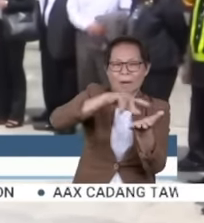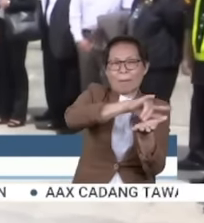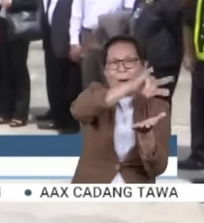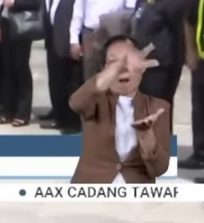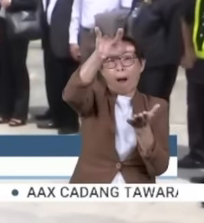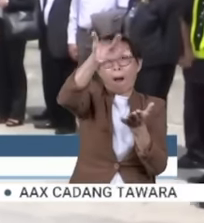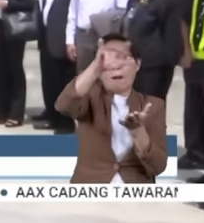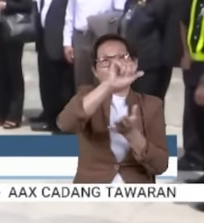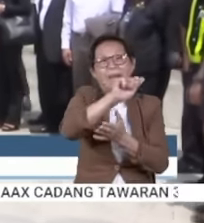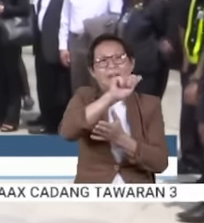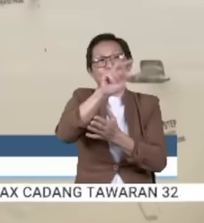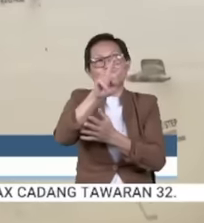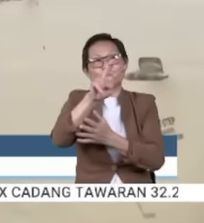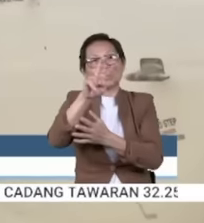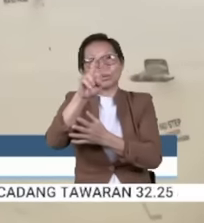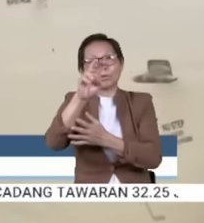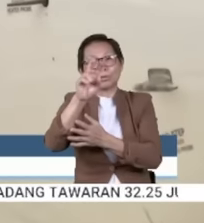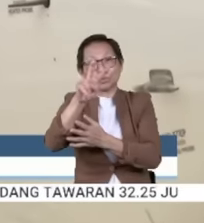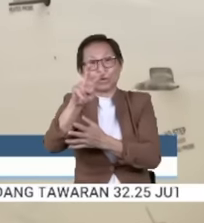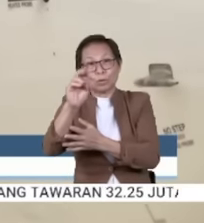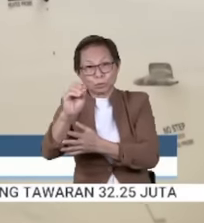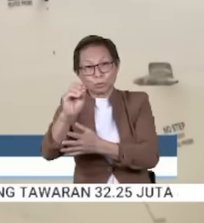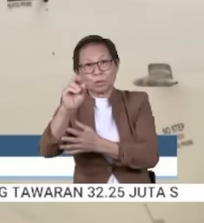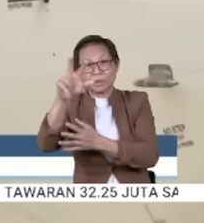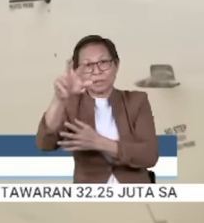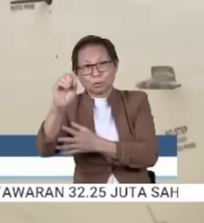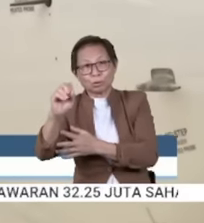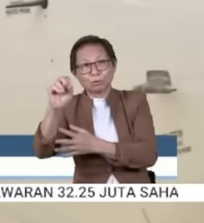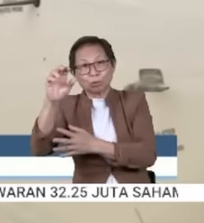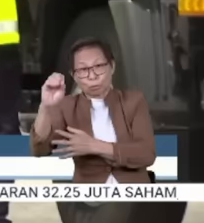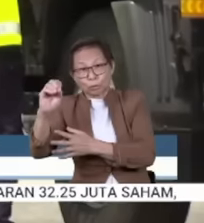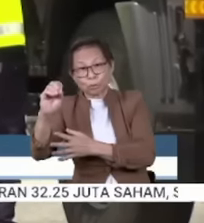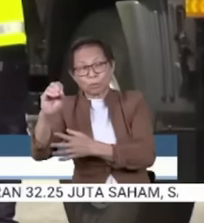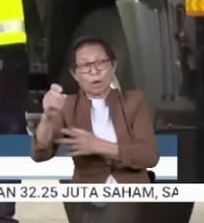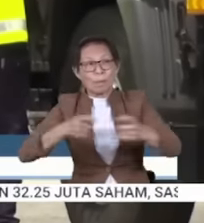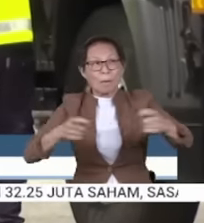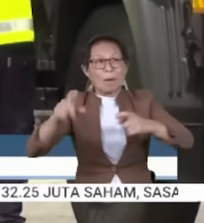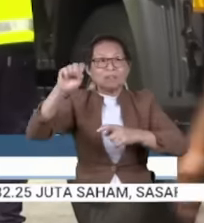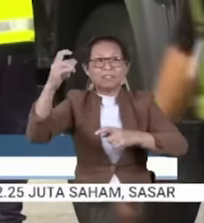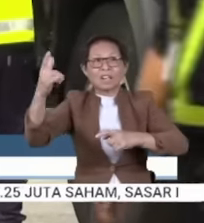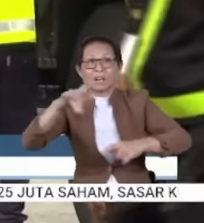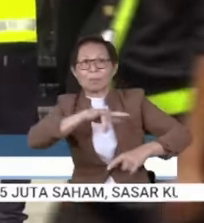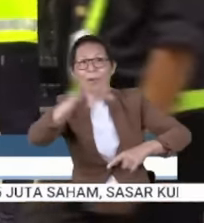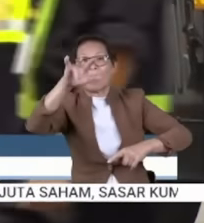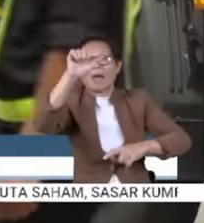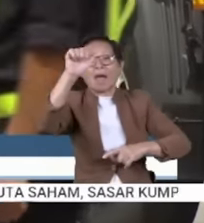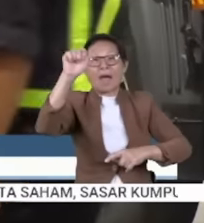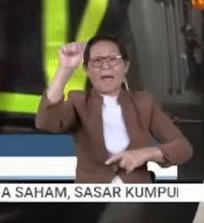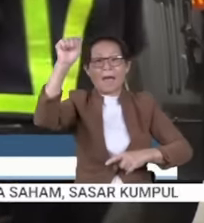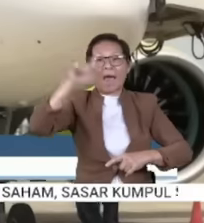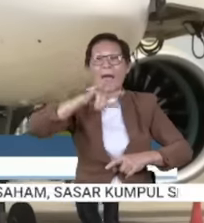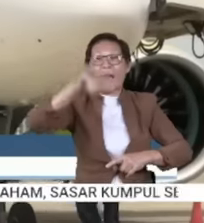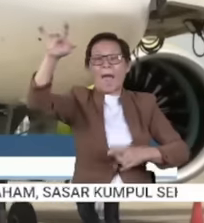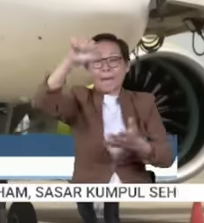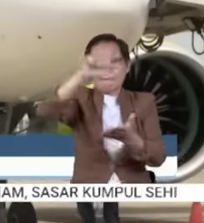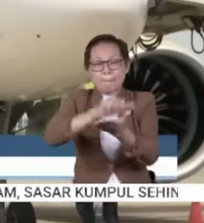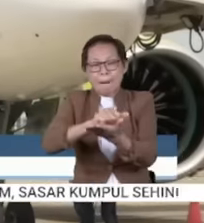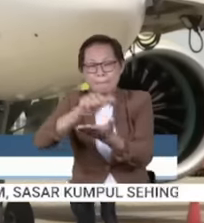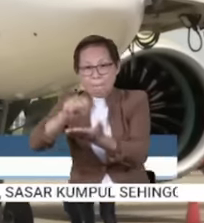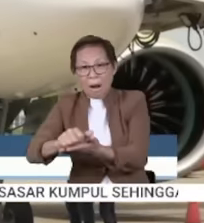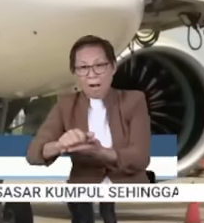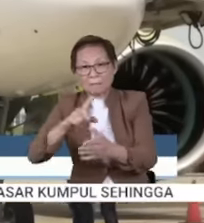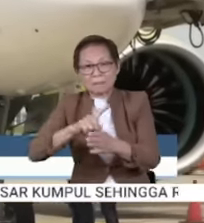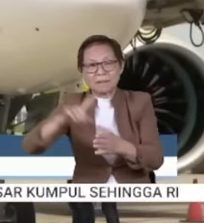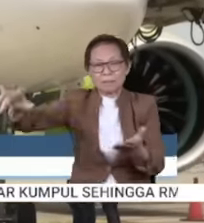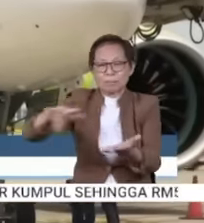ebas e22030 kendalian Syarikat penebangan ebate di lapangan terbang antara